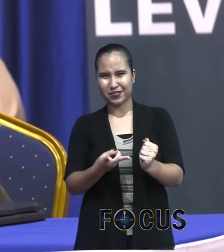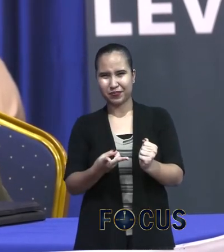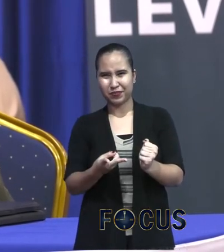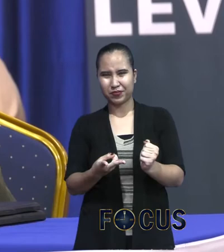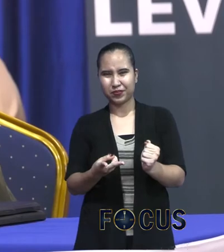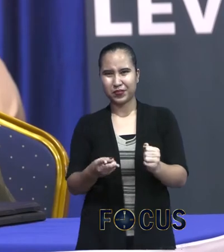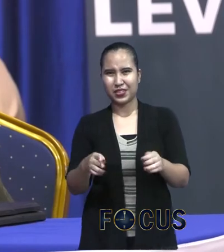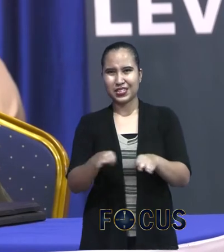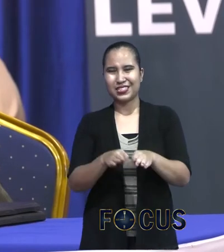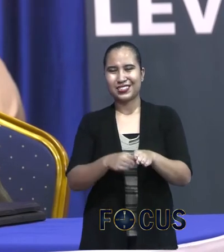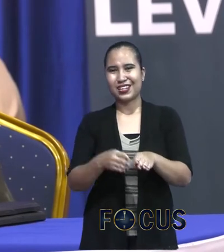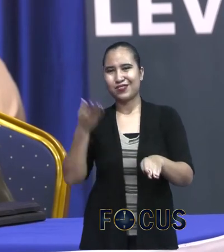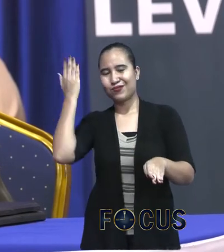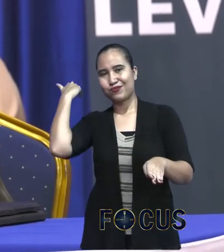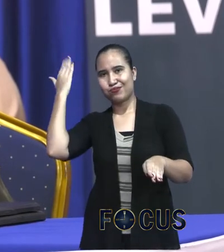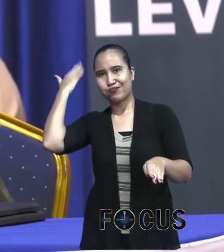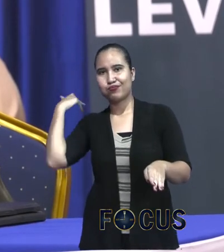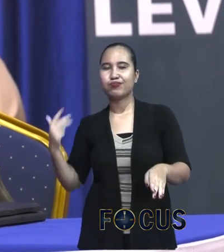gebied in